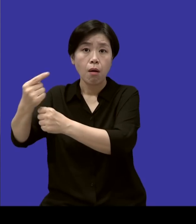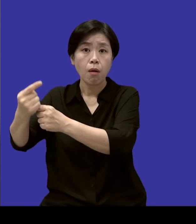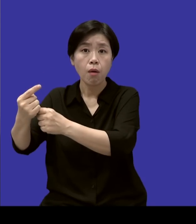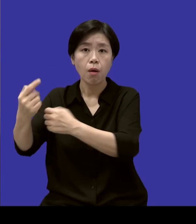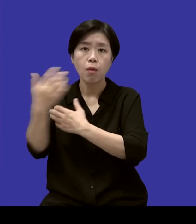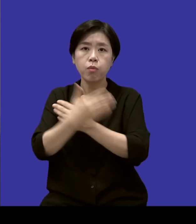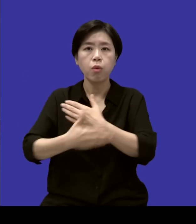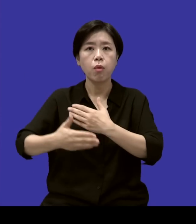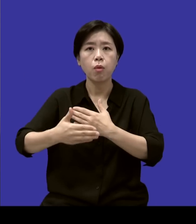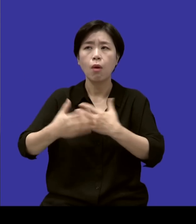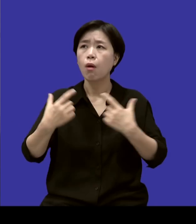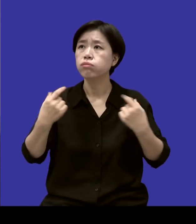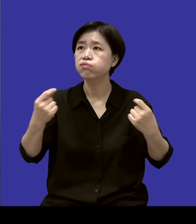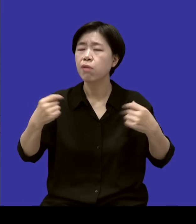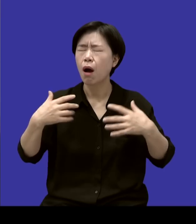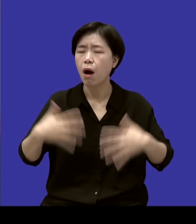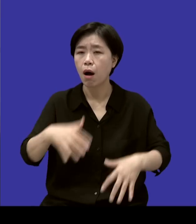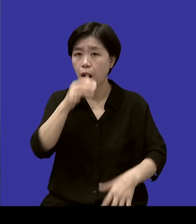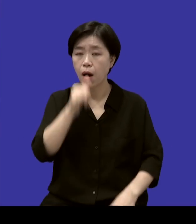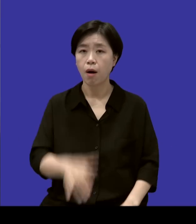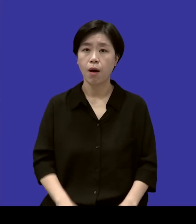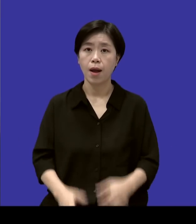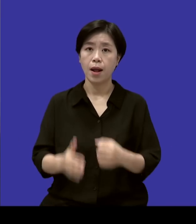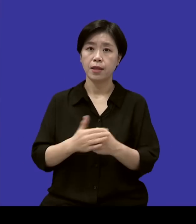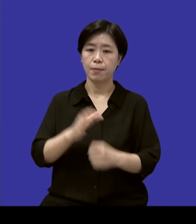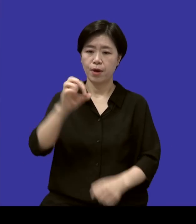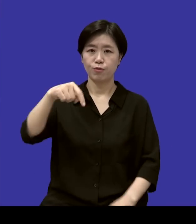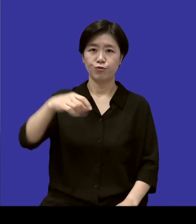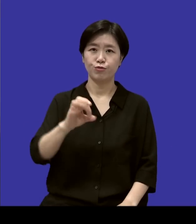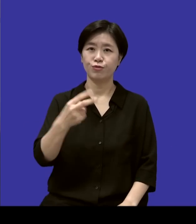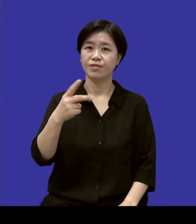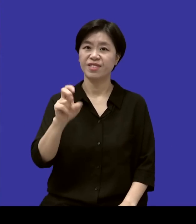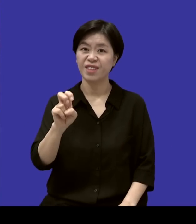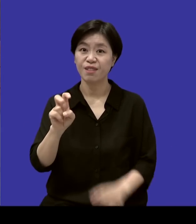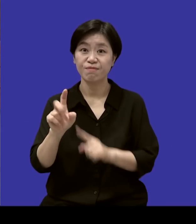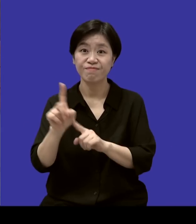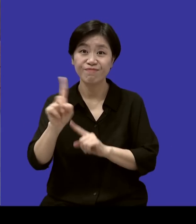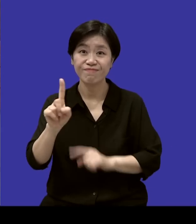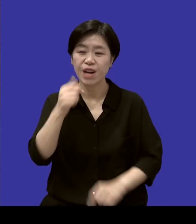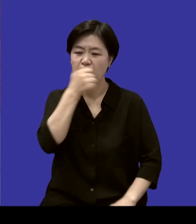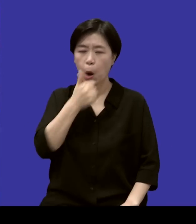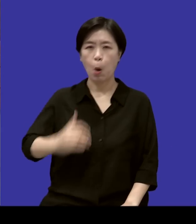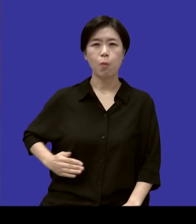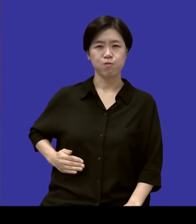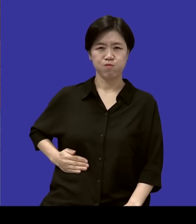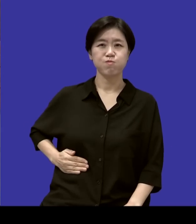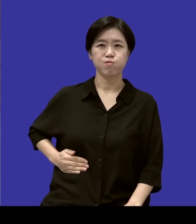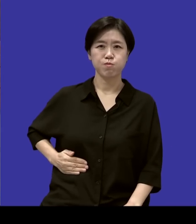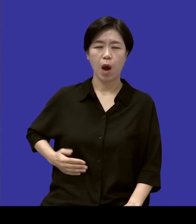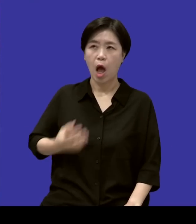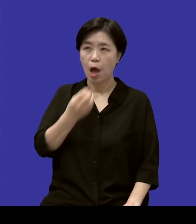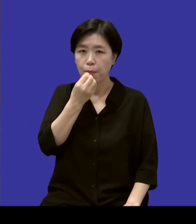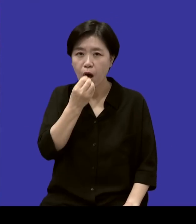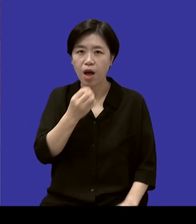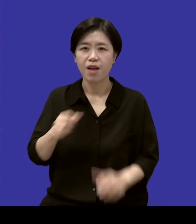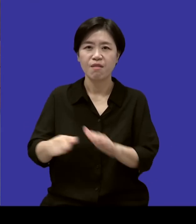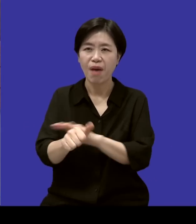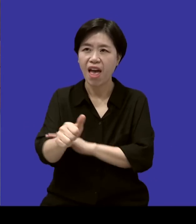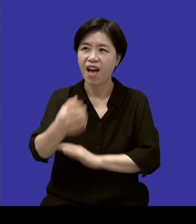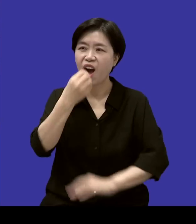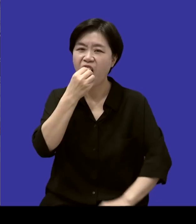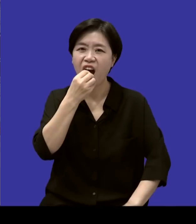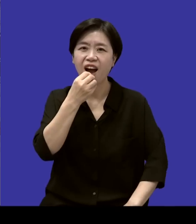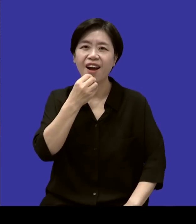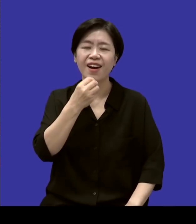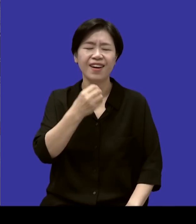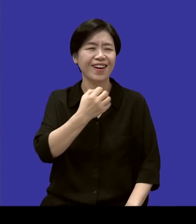예. 그래서 옹담도 많이 먹고 예. 뱀도 많이 먹었어요.